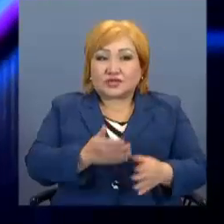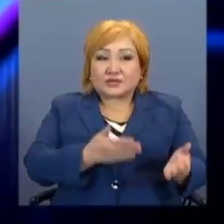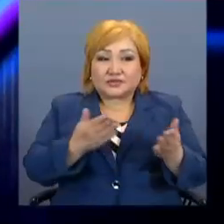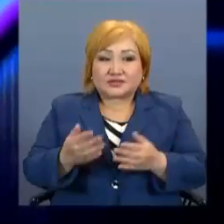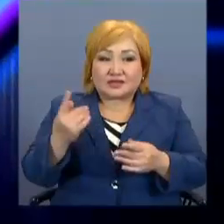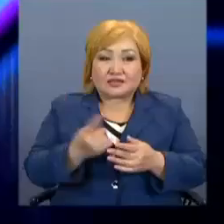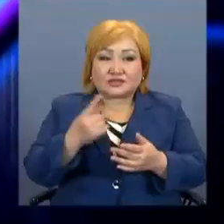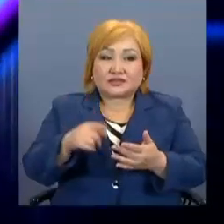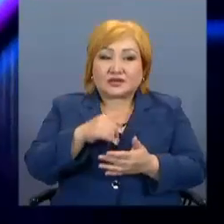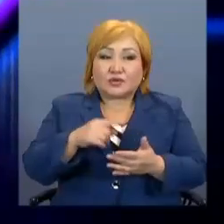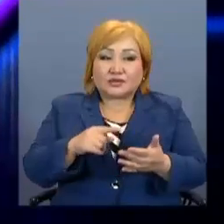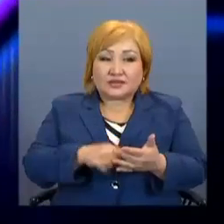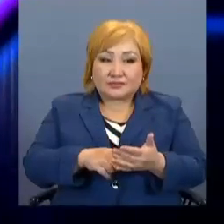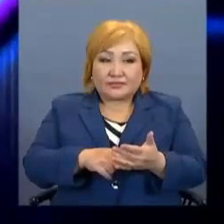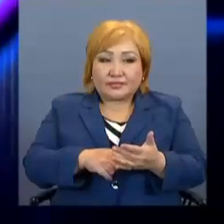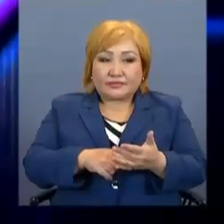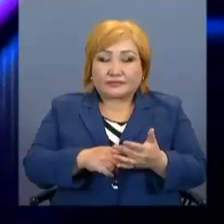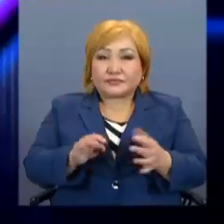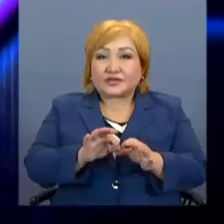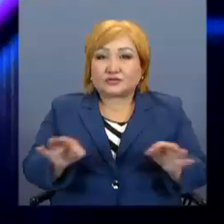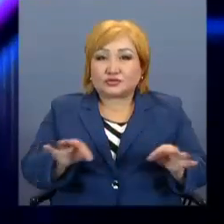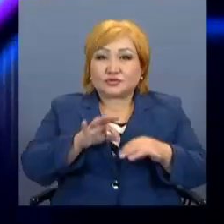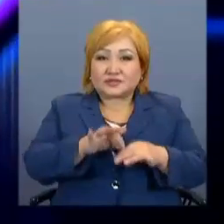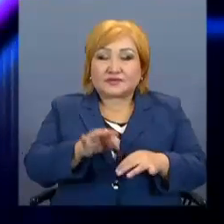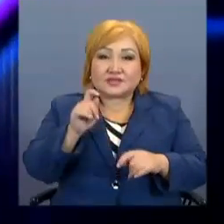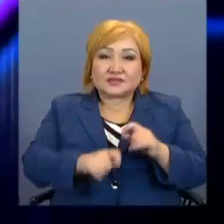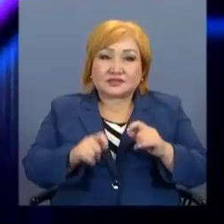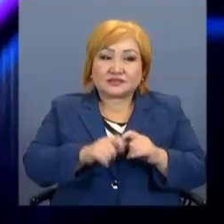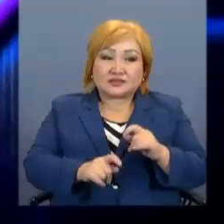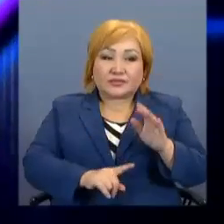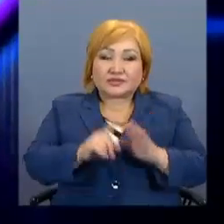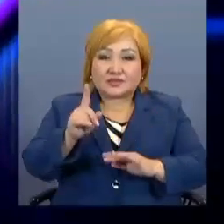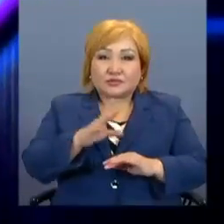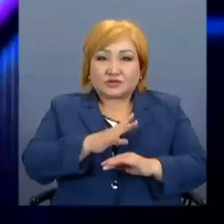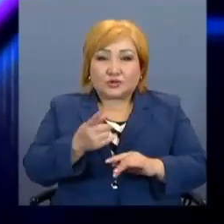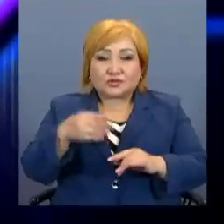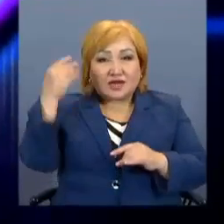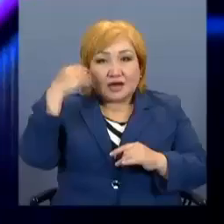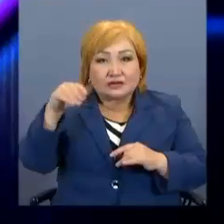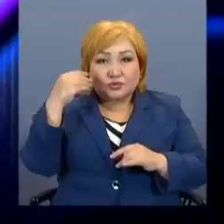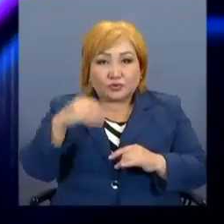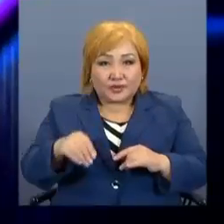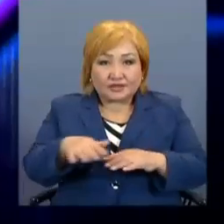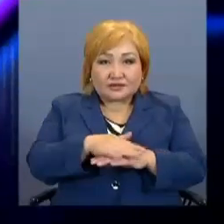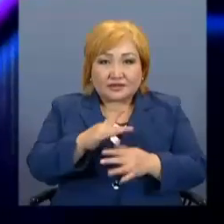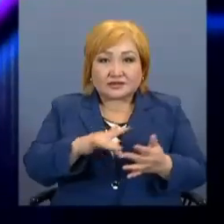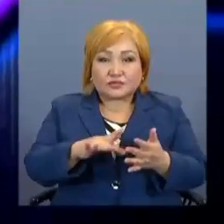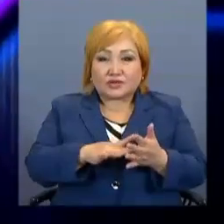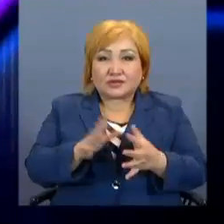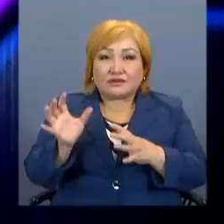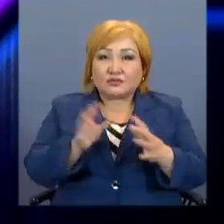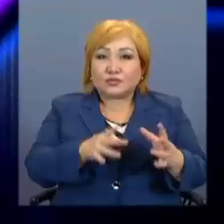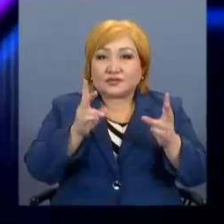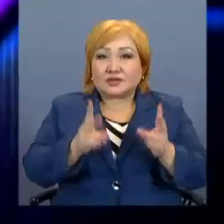Алғашқы сауалды бірден үздіксіз жүргізіліп жатқан тексерістен бастайтын болсақ, осы Ақтөбедегі автобустың апатынан кейін қадағалау